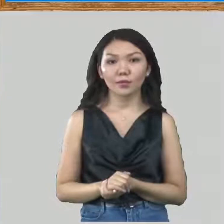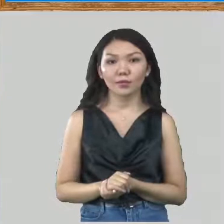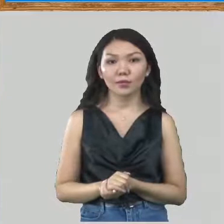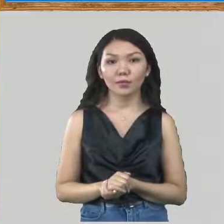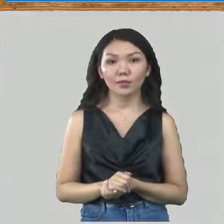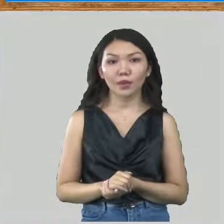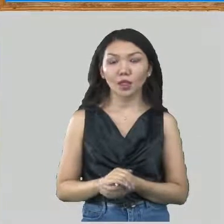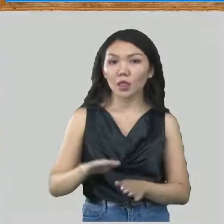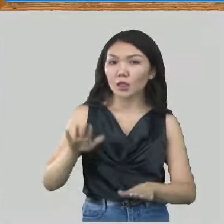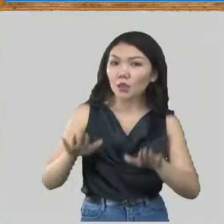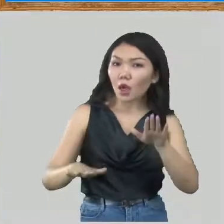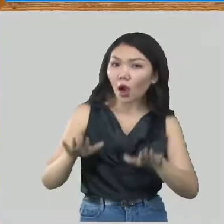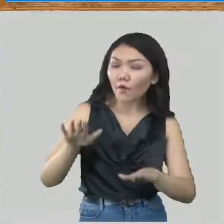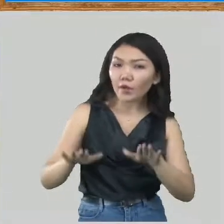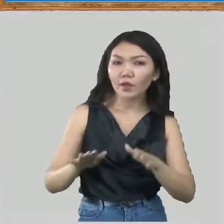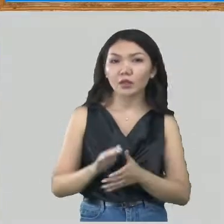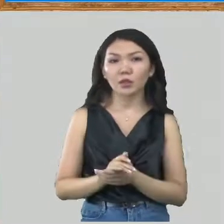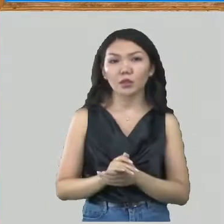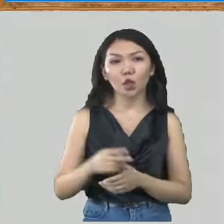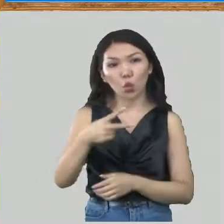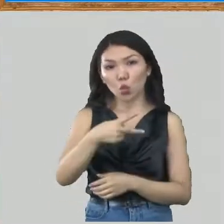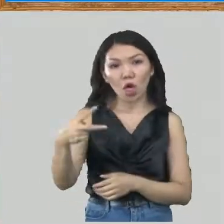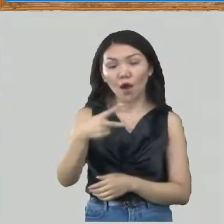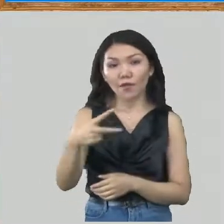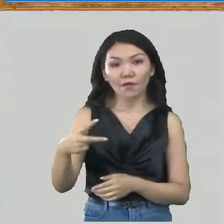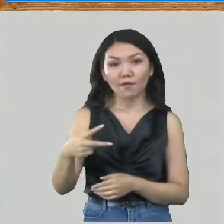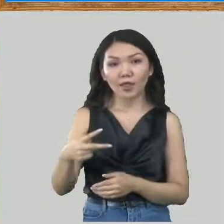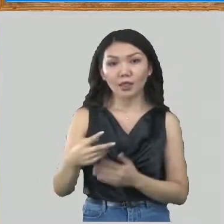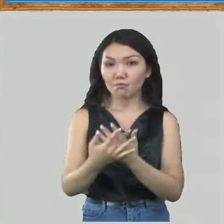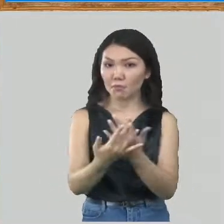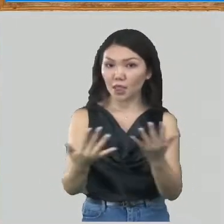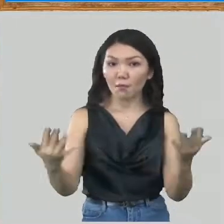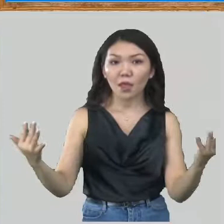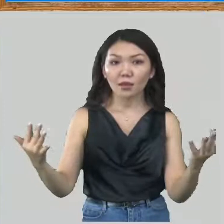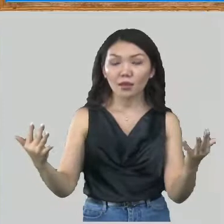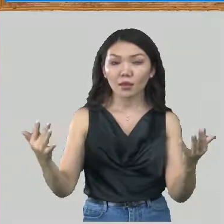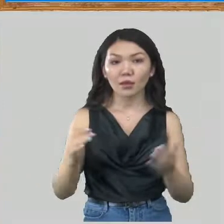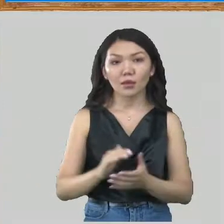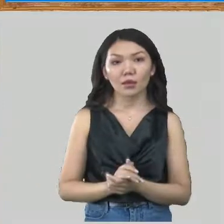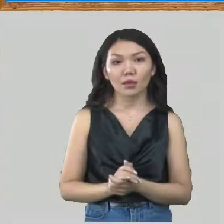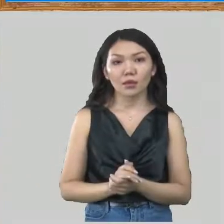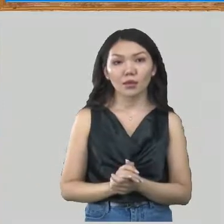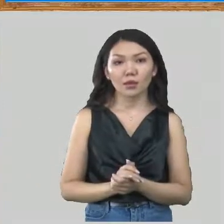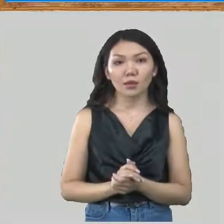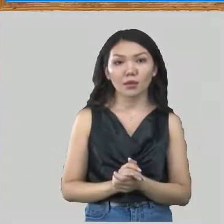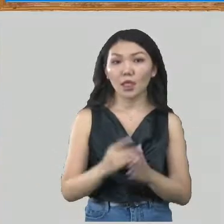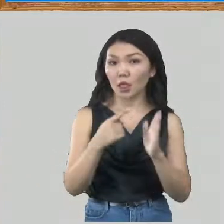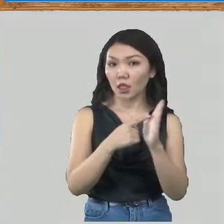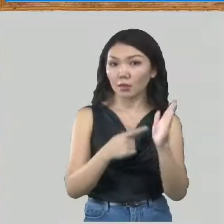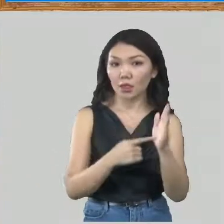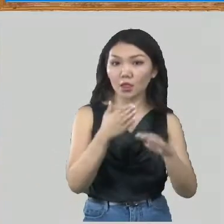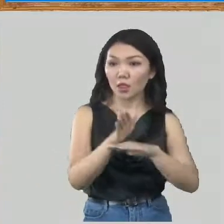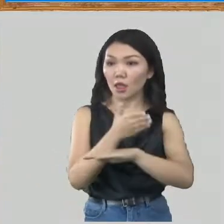научились сравнивать и уравнивать предметы и распределять их в группы.